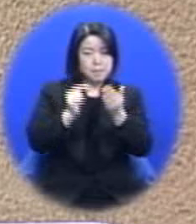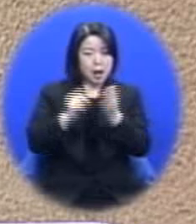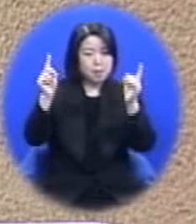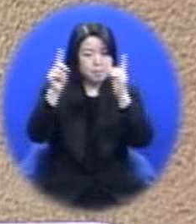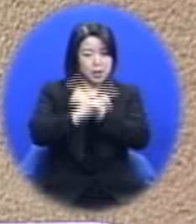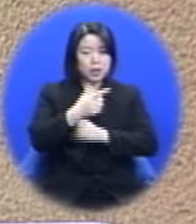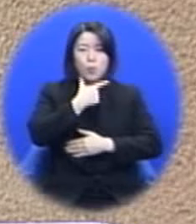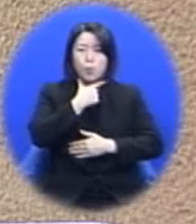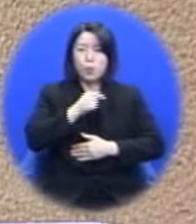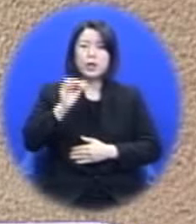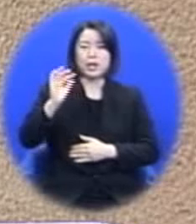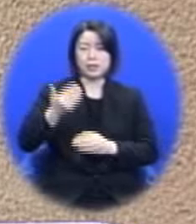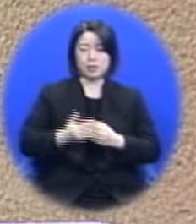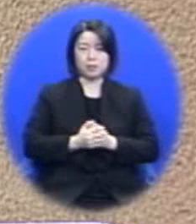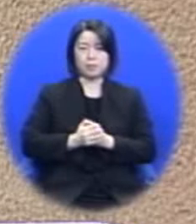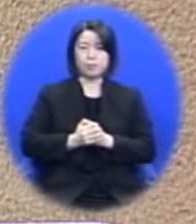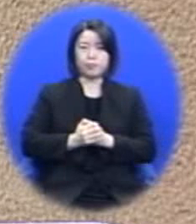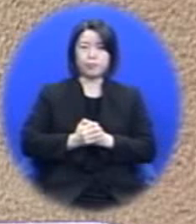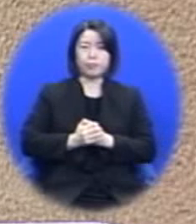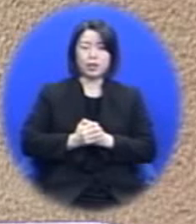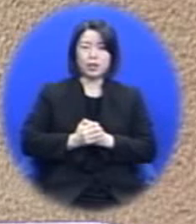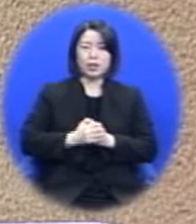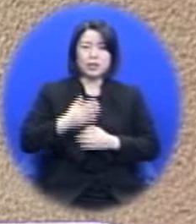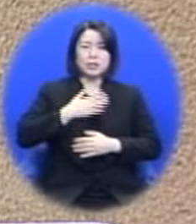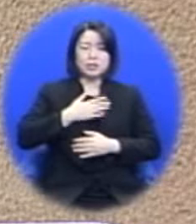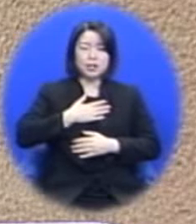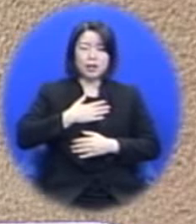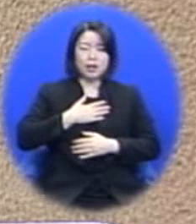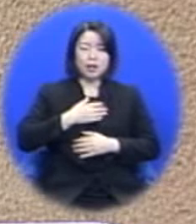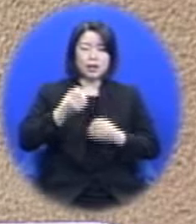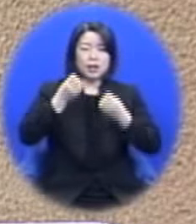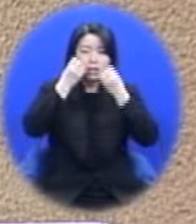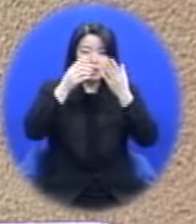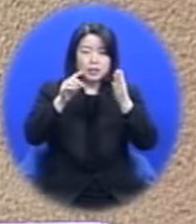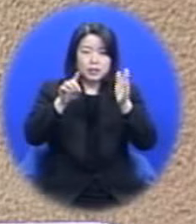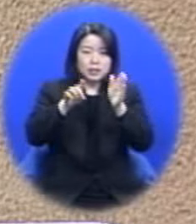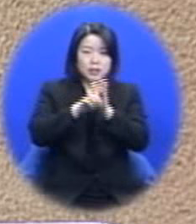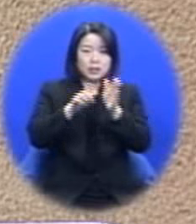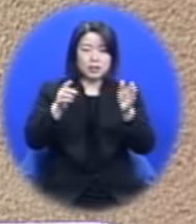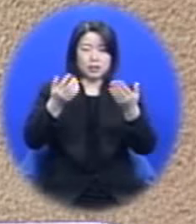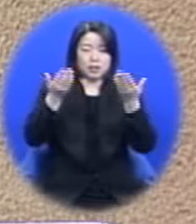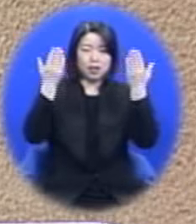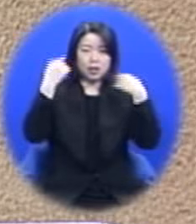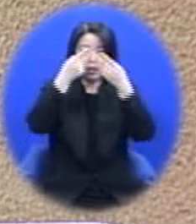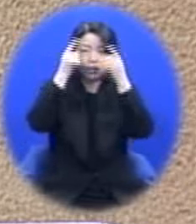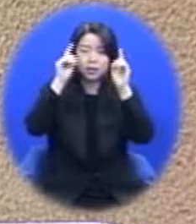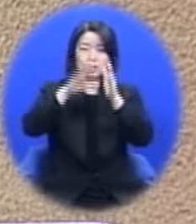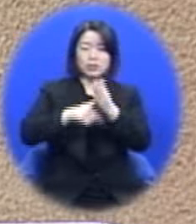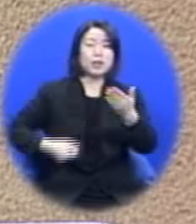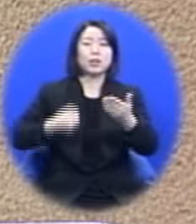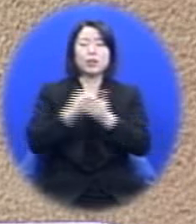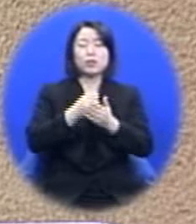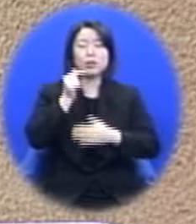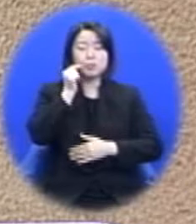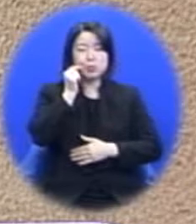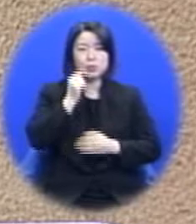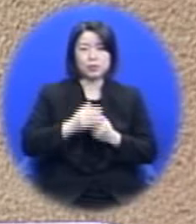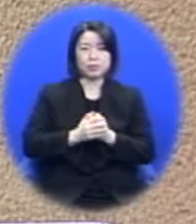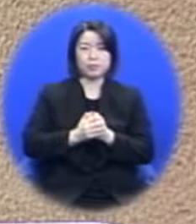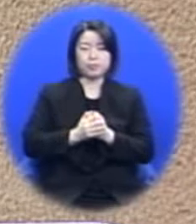돼요. 제가 신학교 1학년 때는 그걸 결단 못했어요. 너무 어리석었죠.